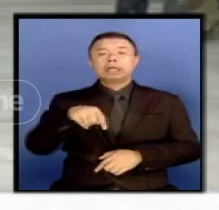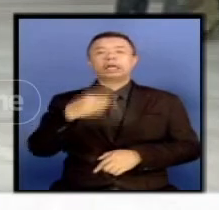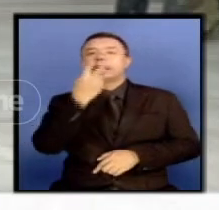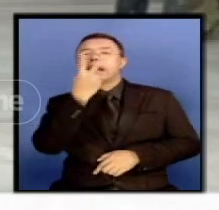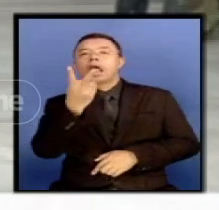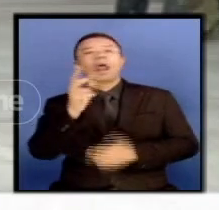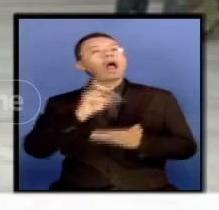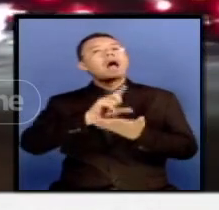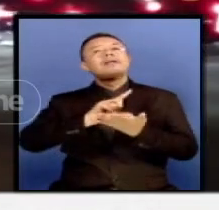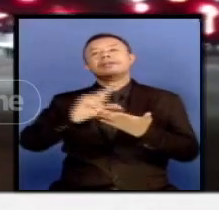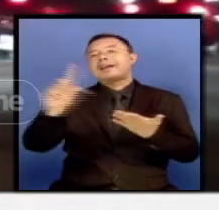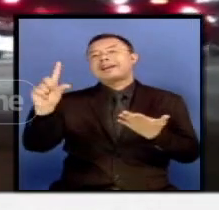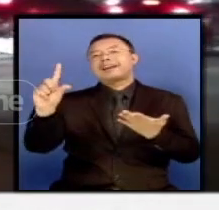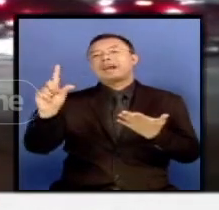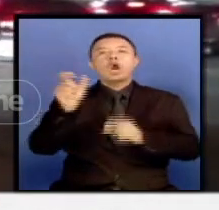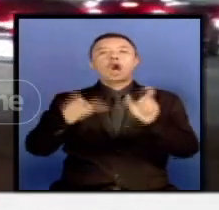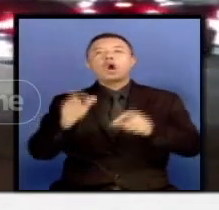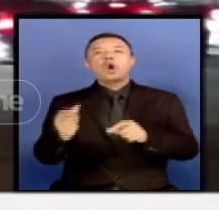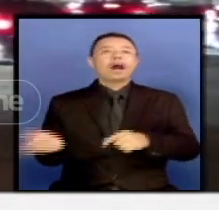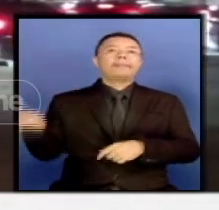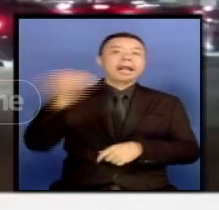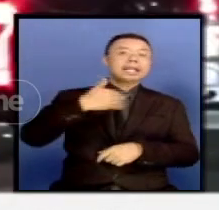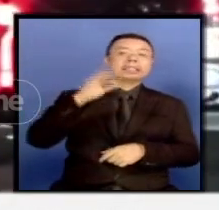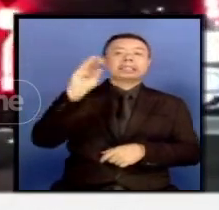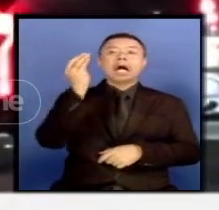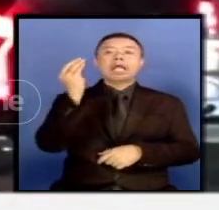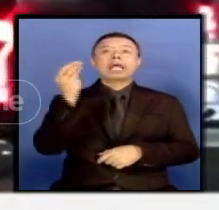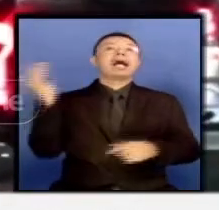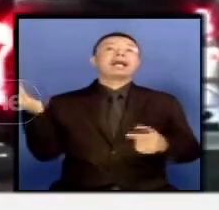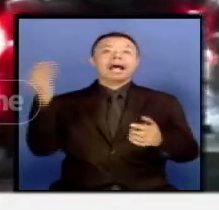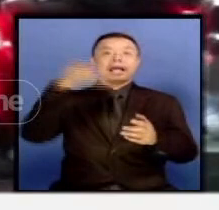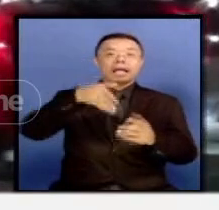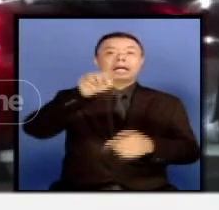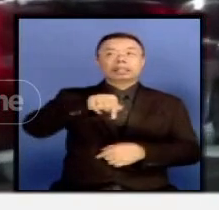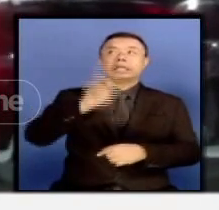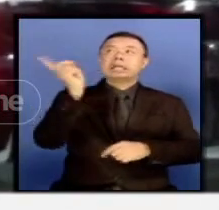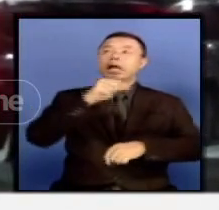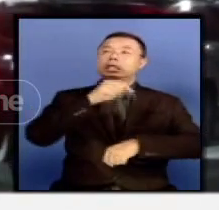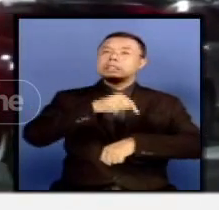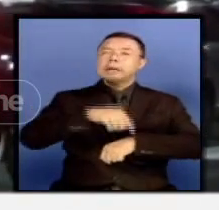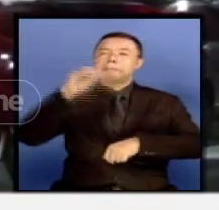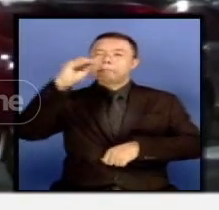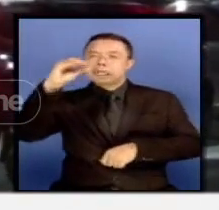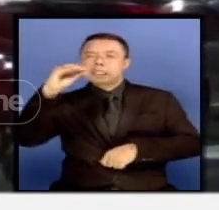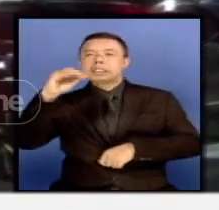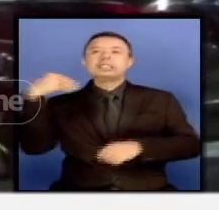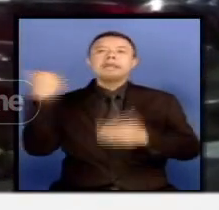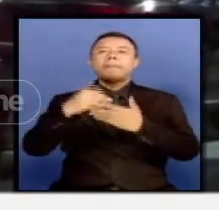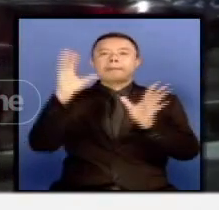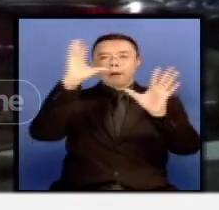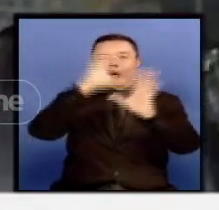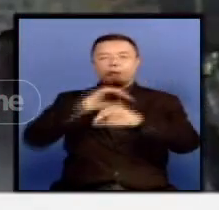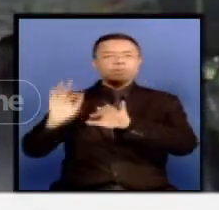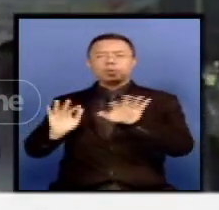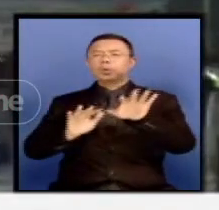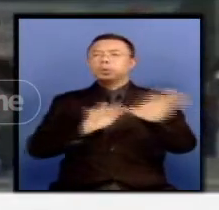lancar. Para pemudik diketahui datang ke Pelabuhan Bakahuni ini sejak pagi hari hingga malam hari. Sejak